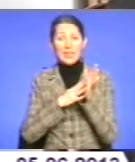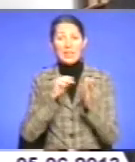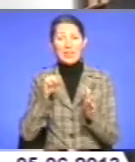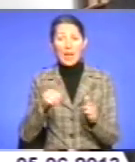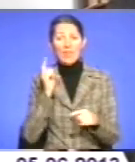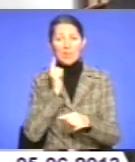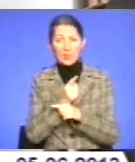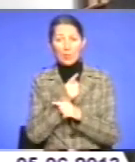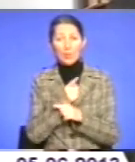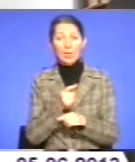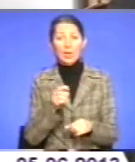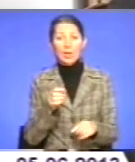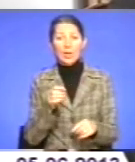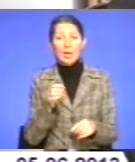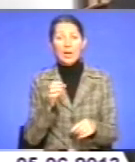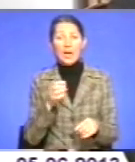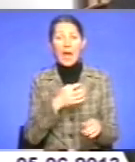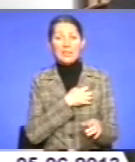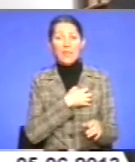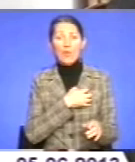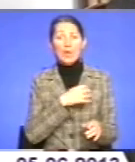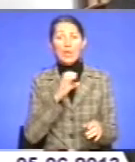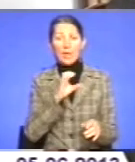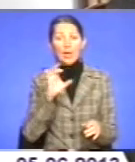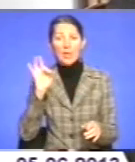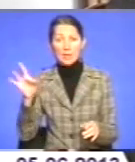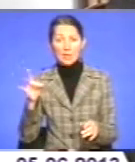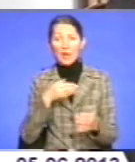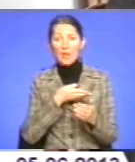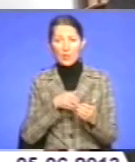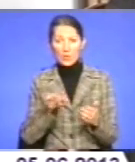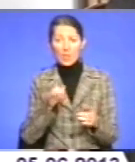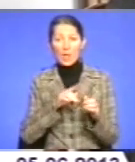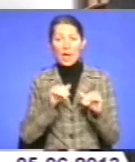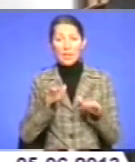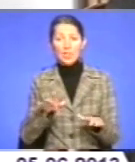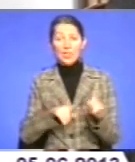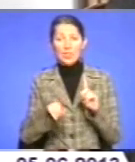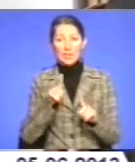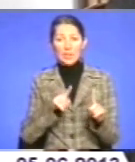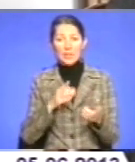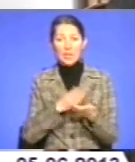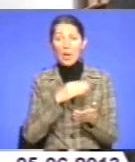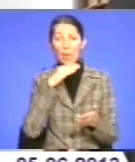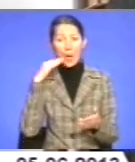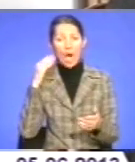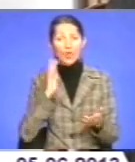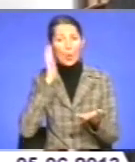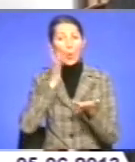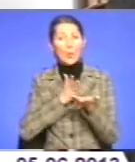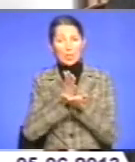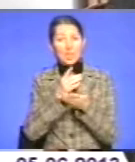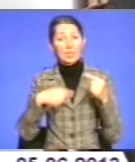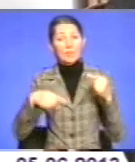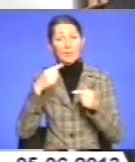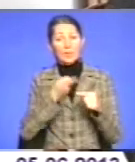символіки радянської і відміною тих рішень сесії. Тобто є цілком достатньо політичних дискусій, які би мали влягтися в